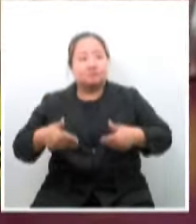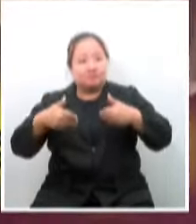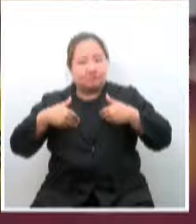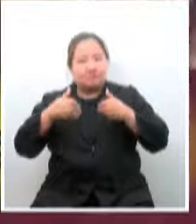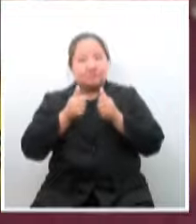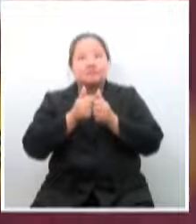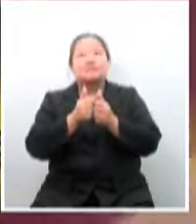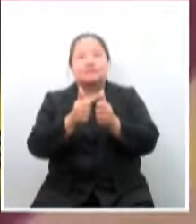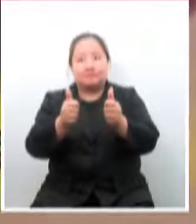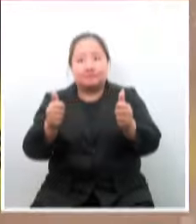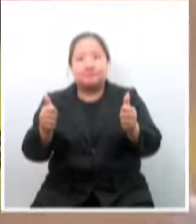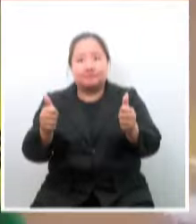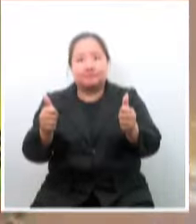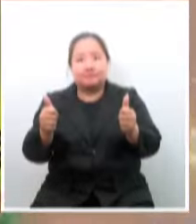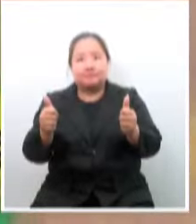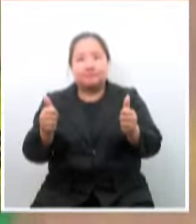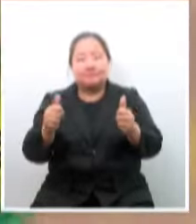วัดี